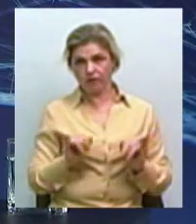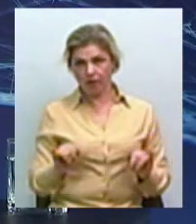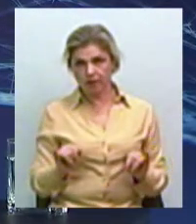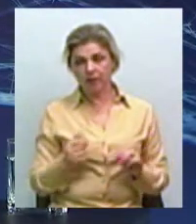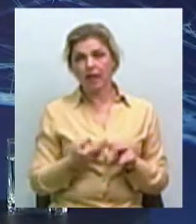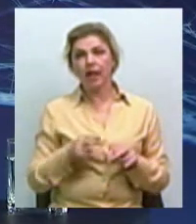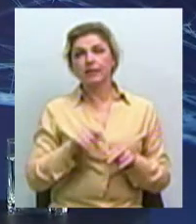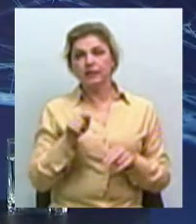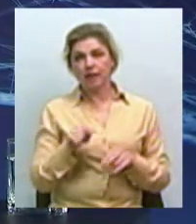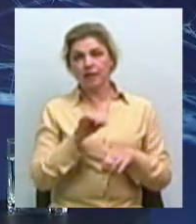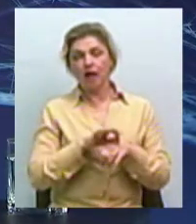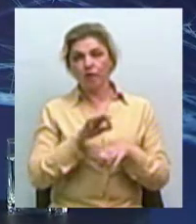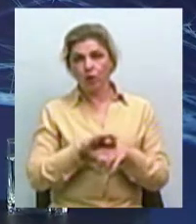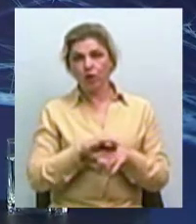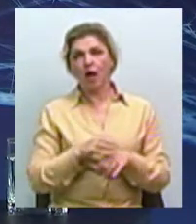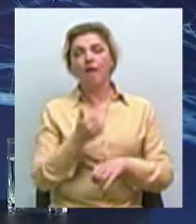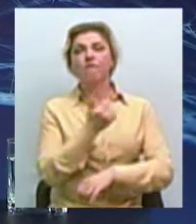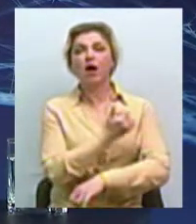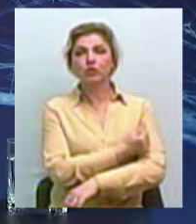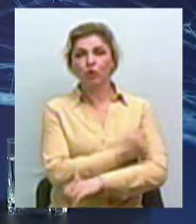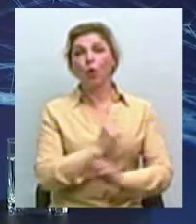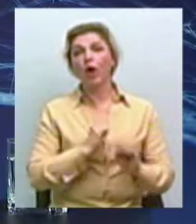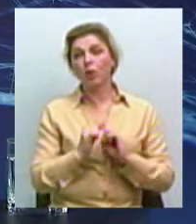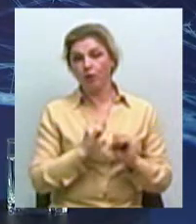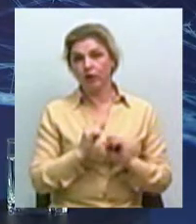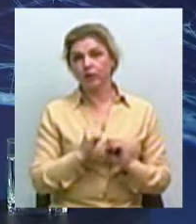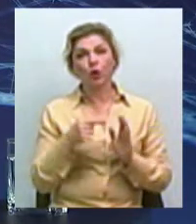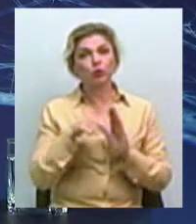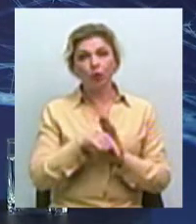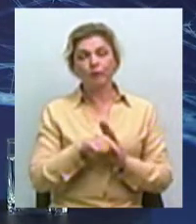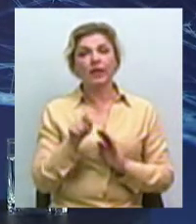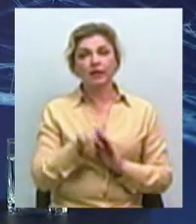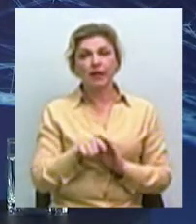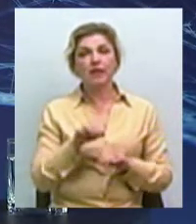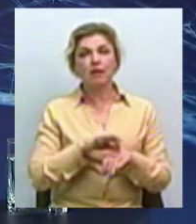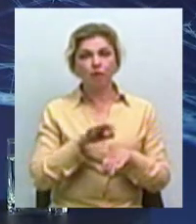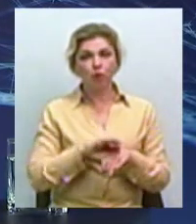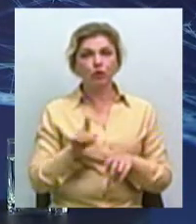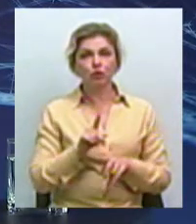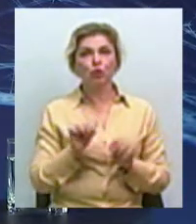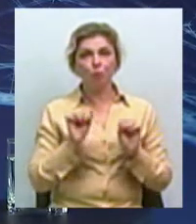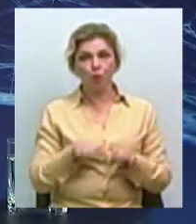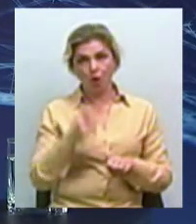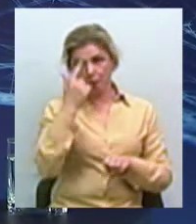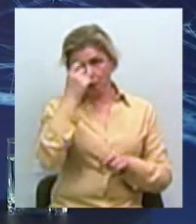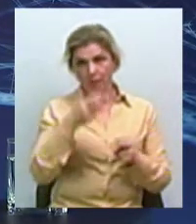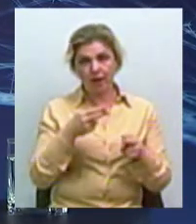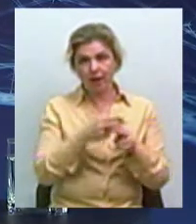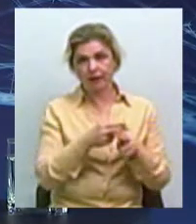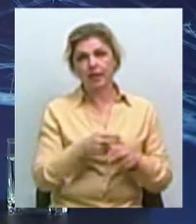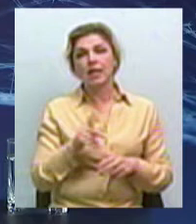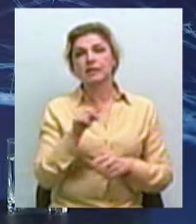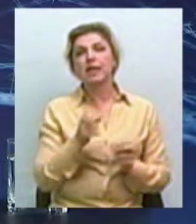це захворювання, воно вакцинокероване. Тобто це те захворювання, яке можна попередити за